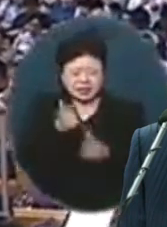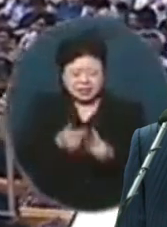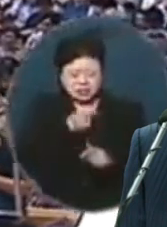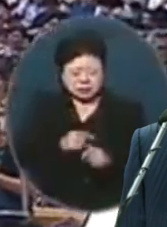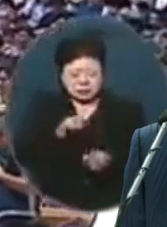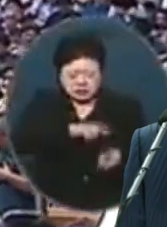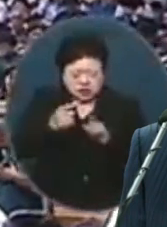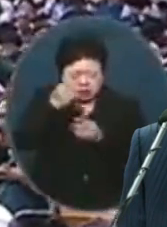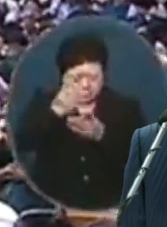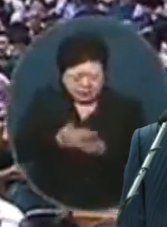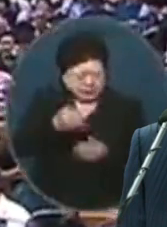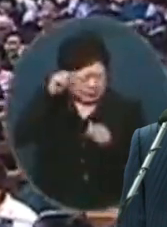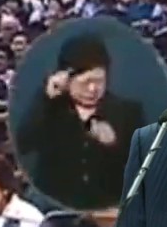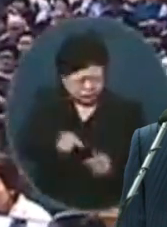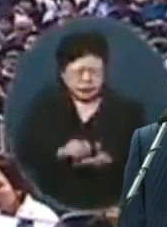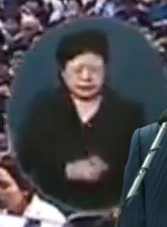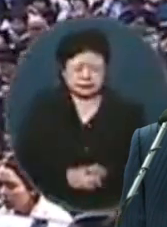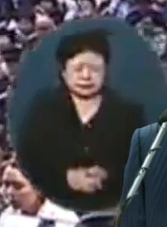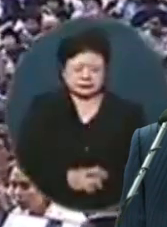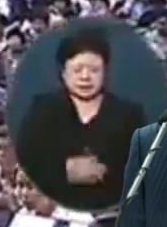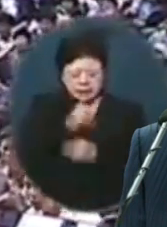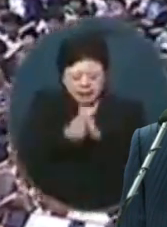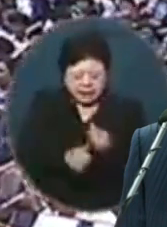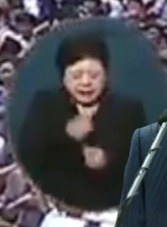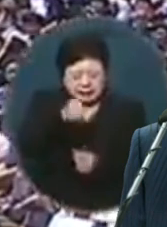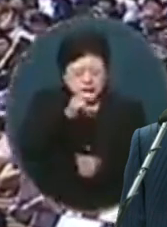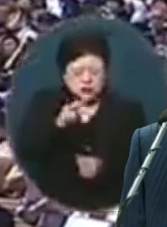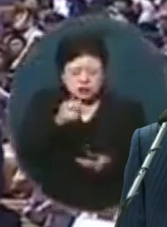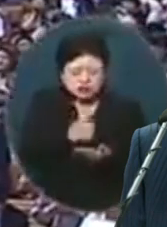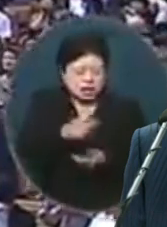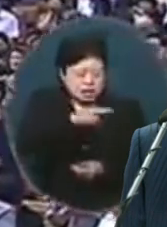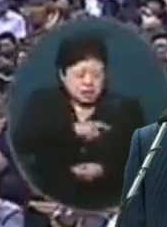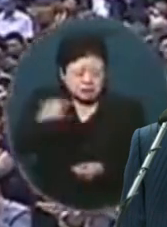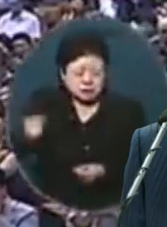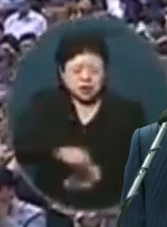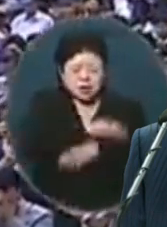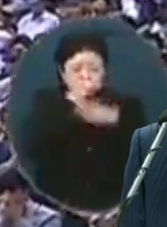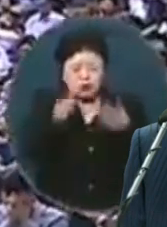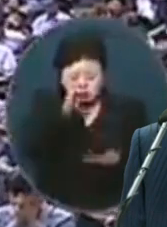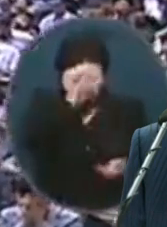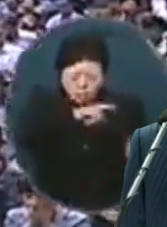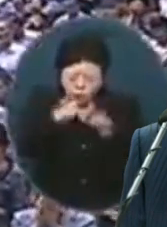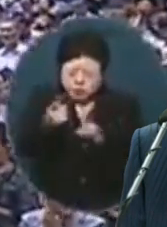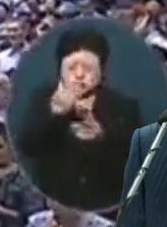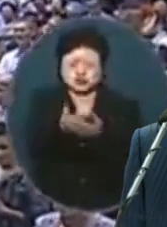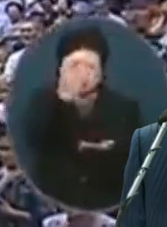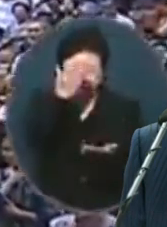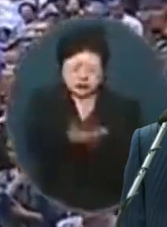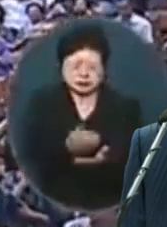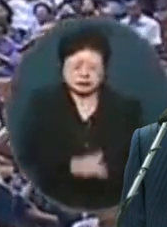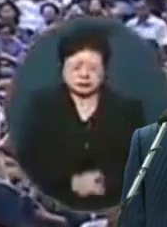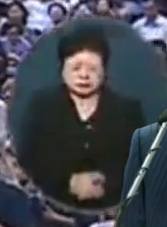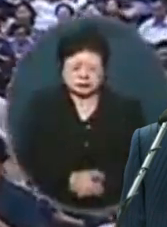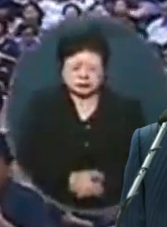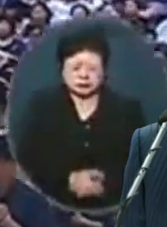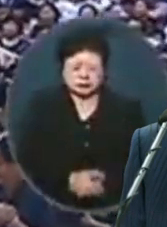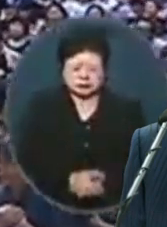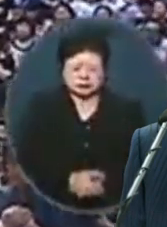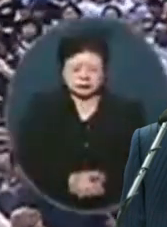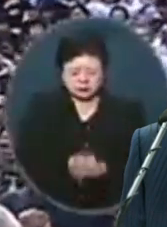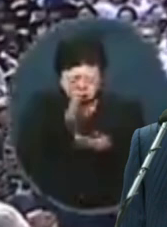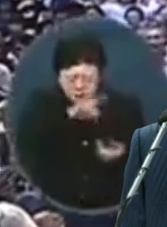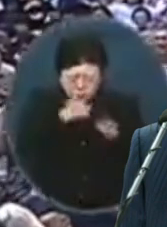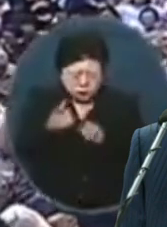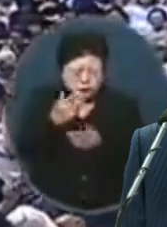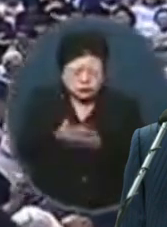이름으로 치료함을 받을지어다. 하나님이시여 주의 이름으로 모두 다 고쳐주시옵시고 건강하게 만들어